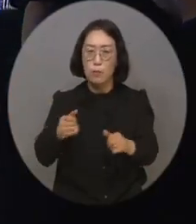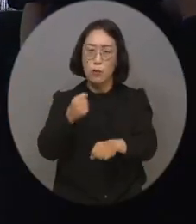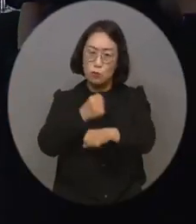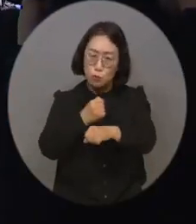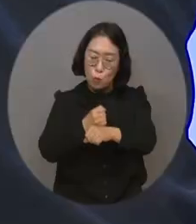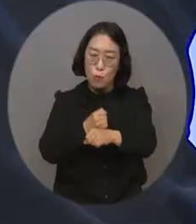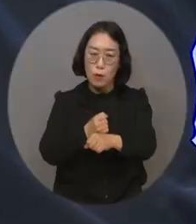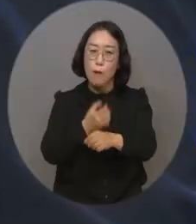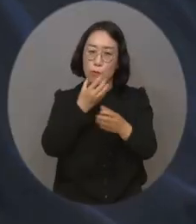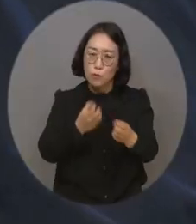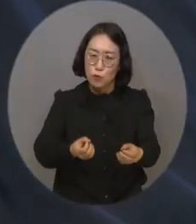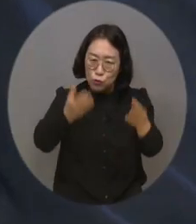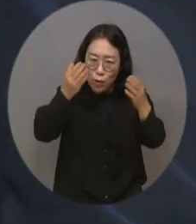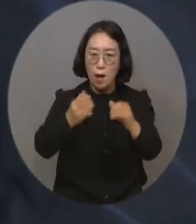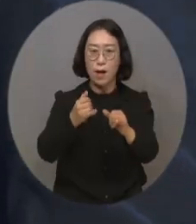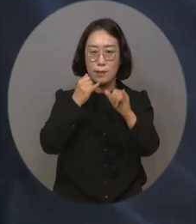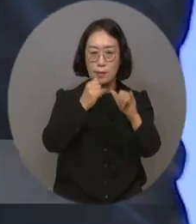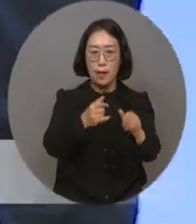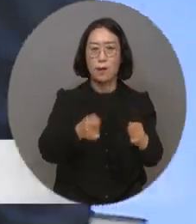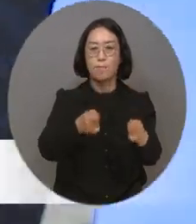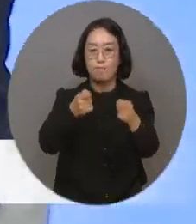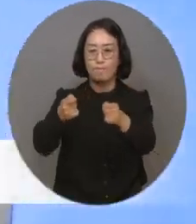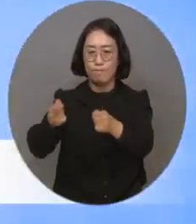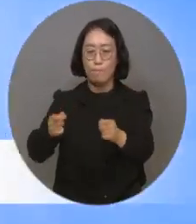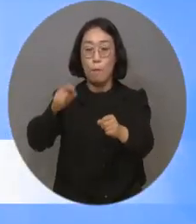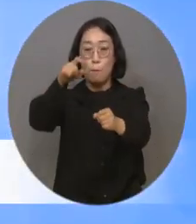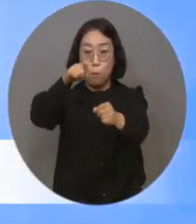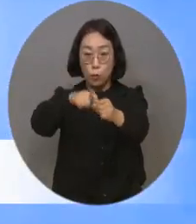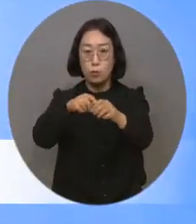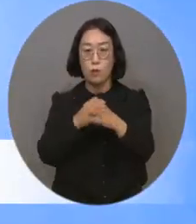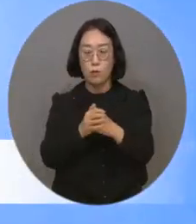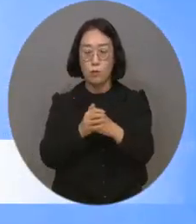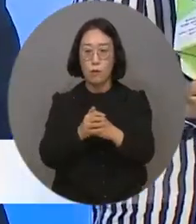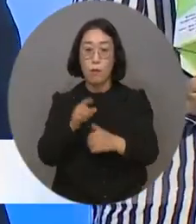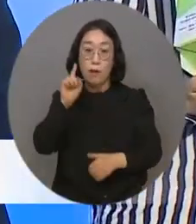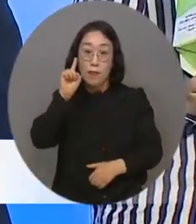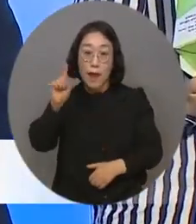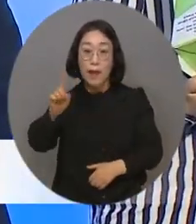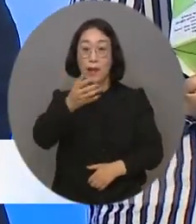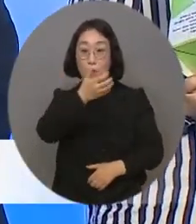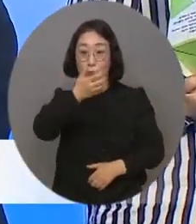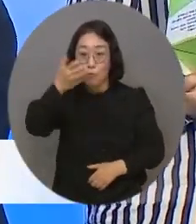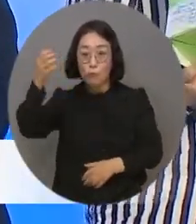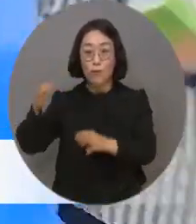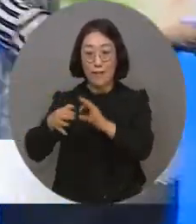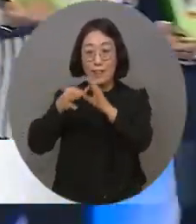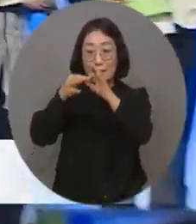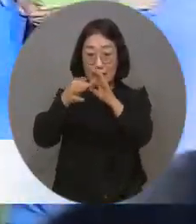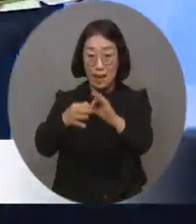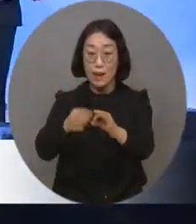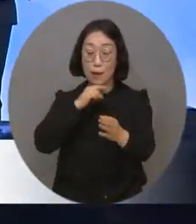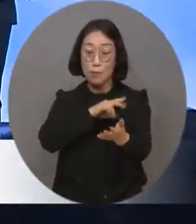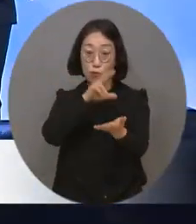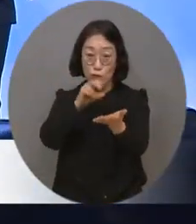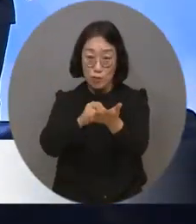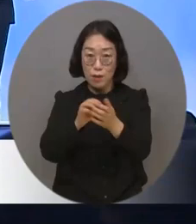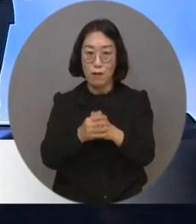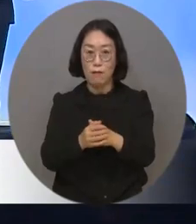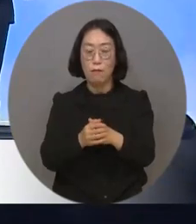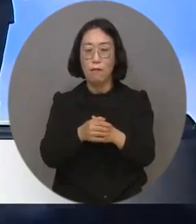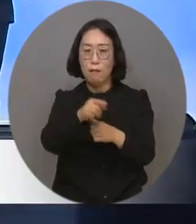축하하는 행사입니다. 올해 행사는 내일의 꿈을 잇다를 표어로 절탑산업훈장 등 정부 포상